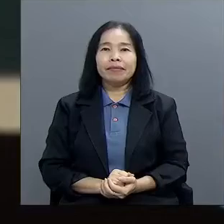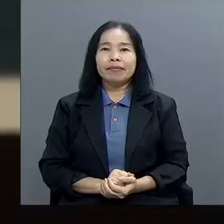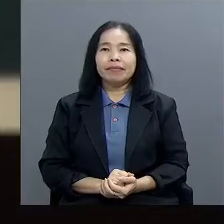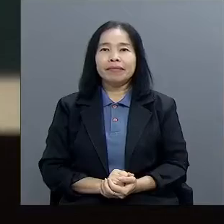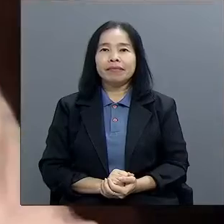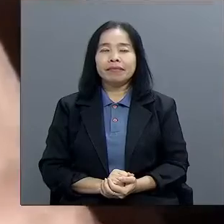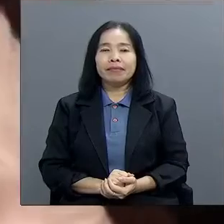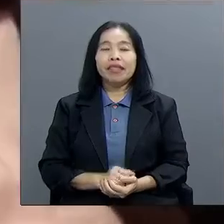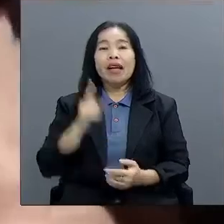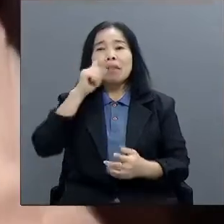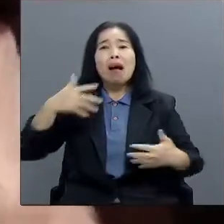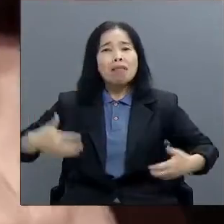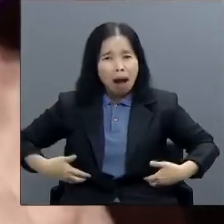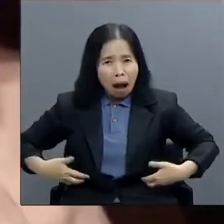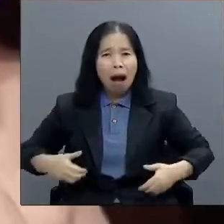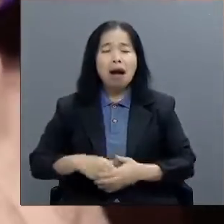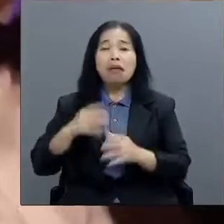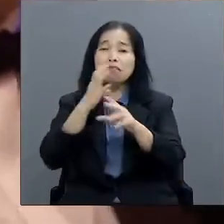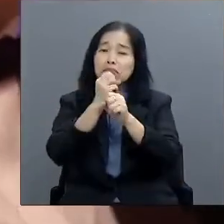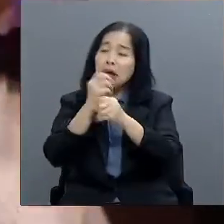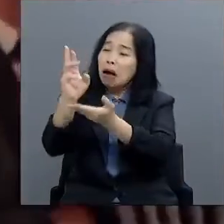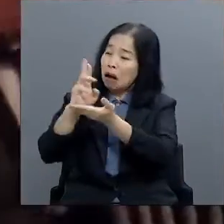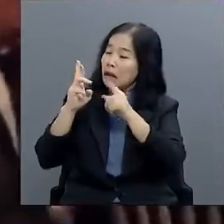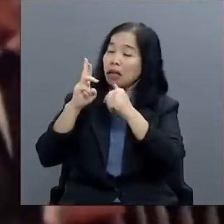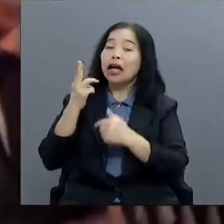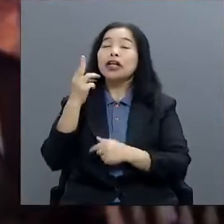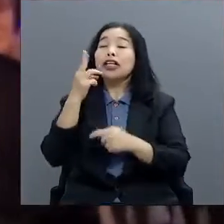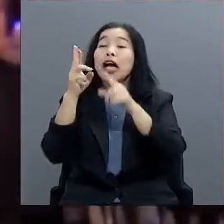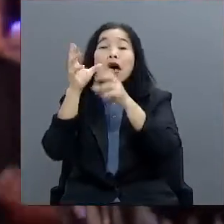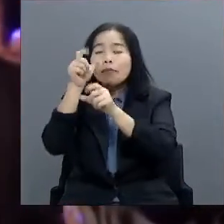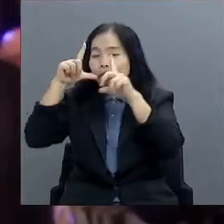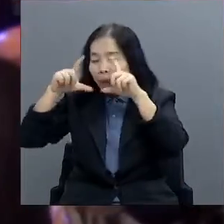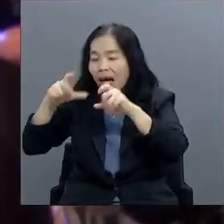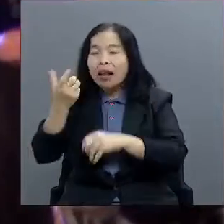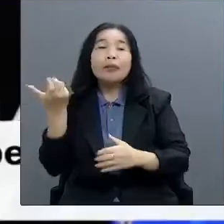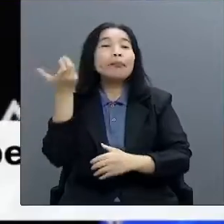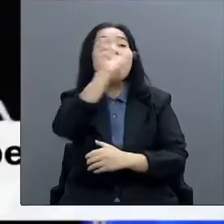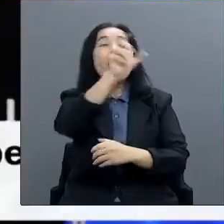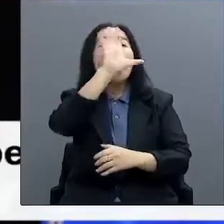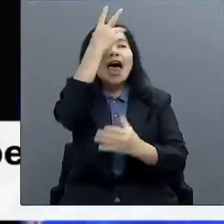หรือการหยอกล้อเพื่อนนักแสดงและผู้กำกับจากภาพยนตร์ที่เข้าชิงรางวัลด้วยกัน